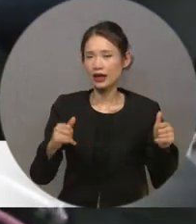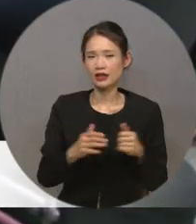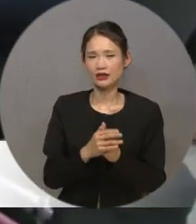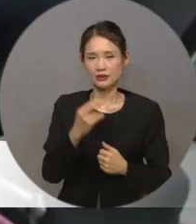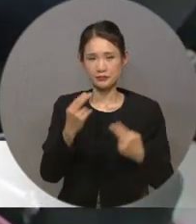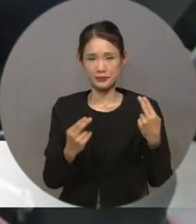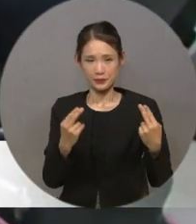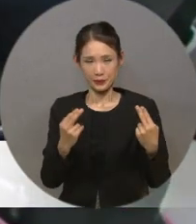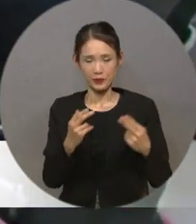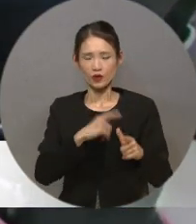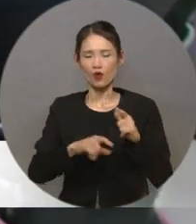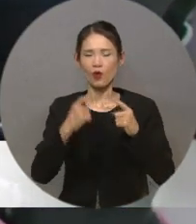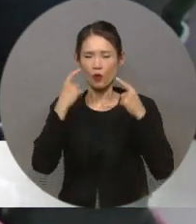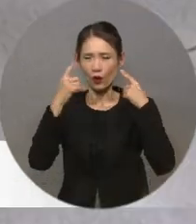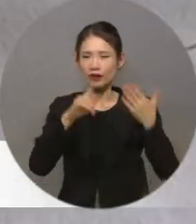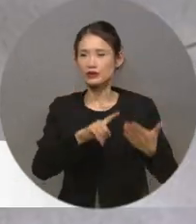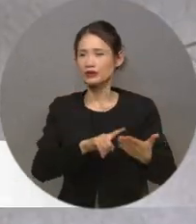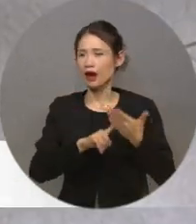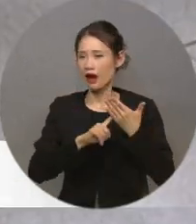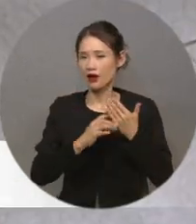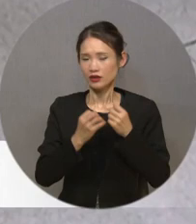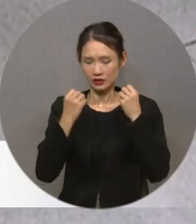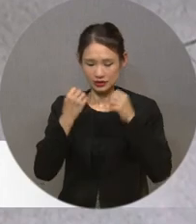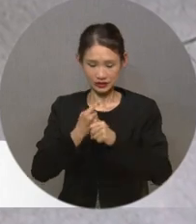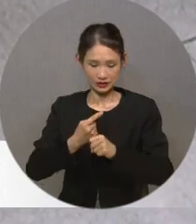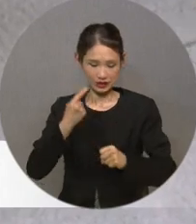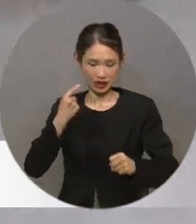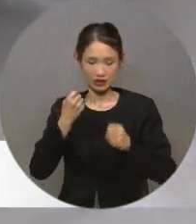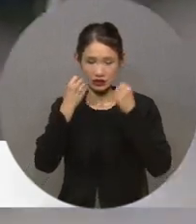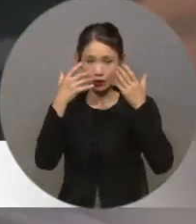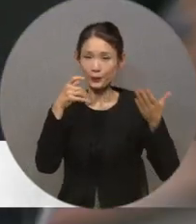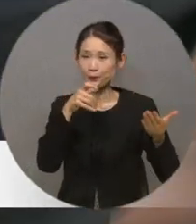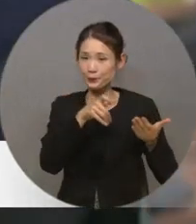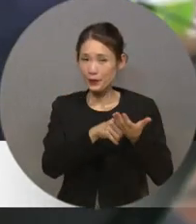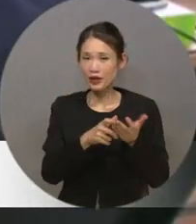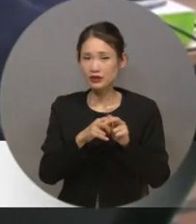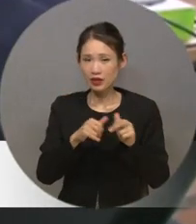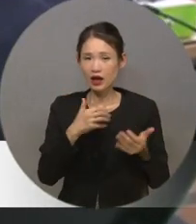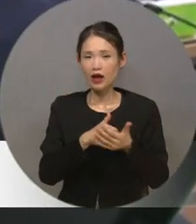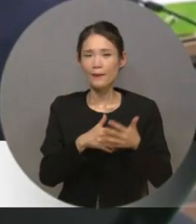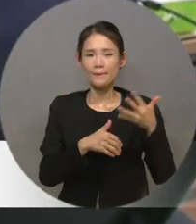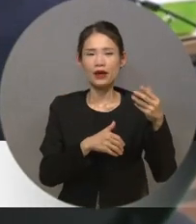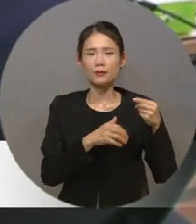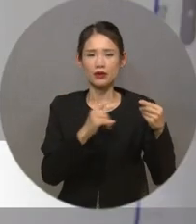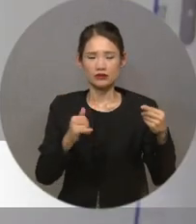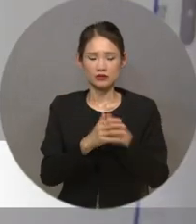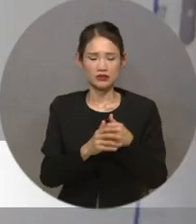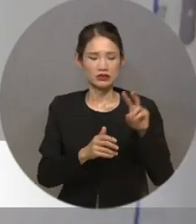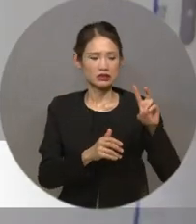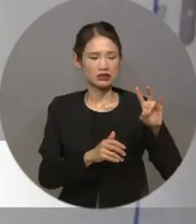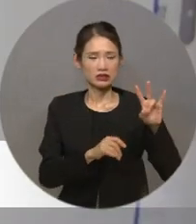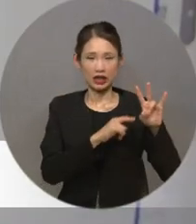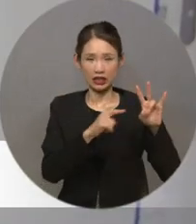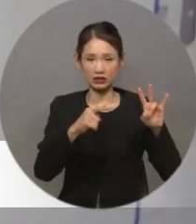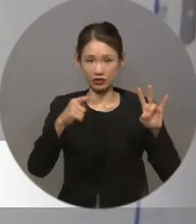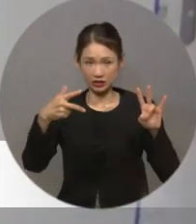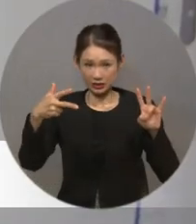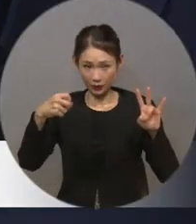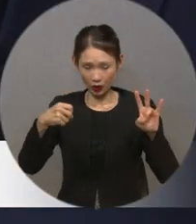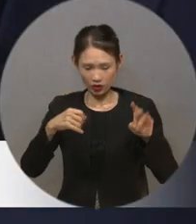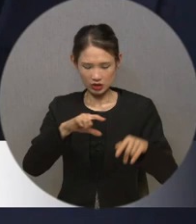두드러집니다 지난해 새로 등록한 장애인 8만 명 중 70대가 24.7%로 비중이 가장